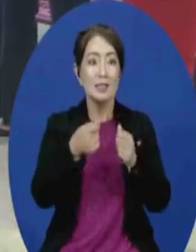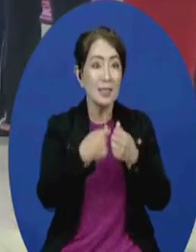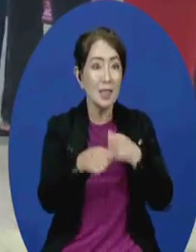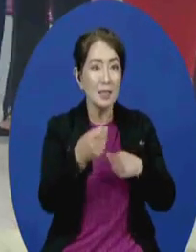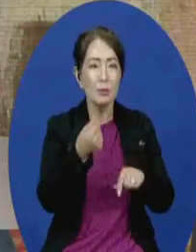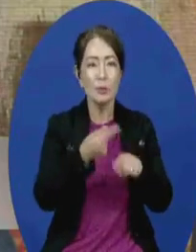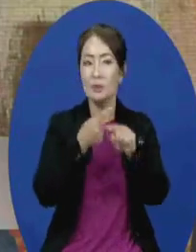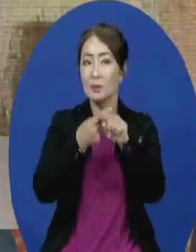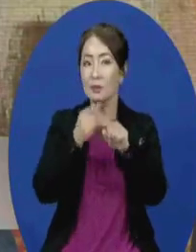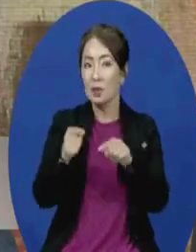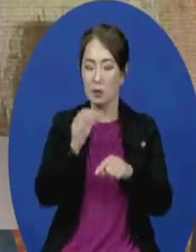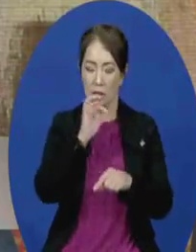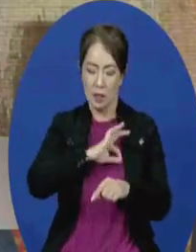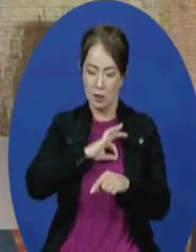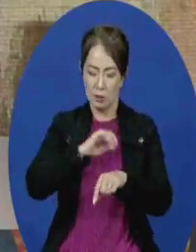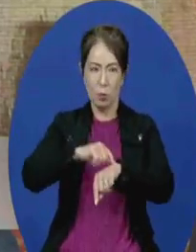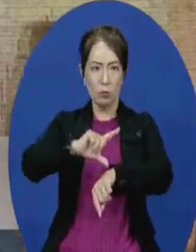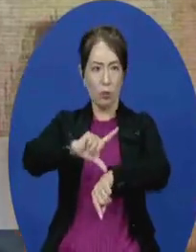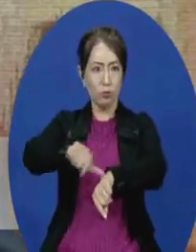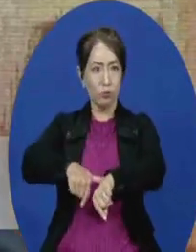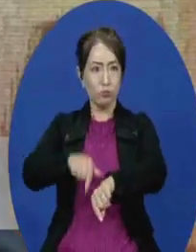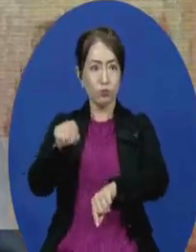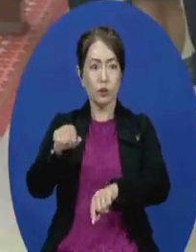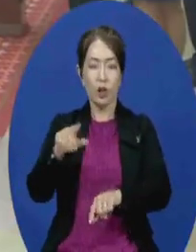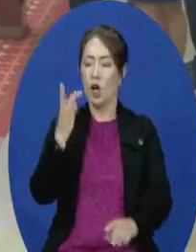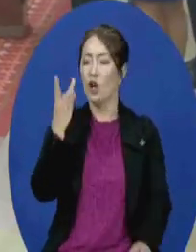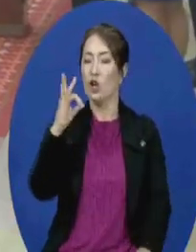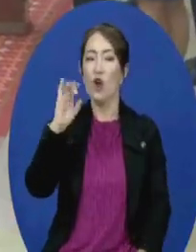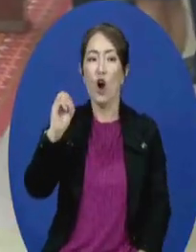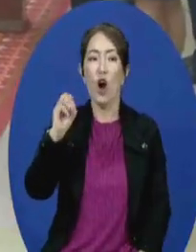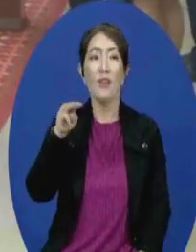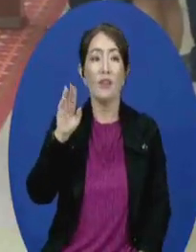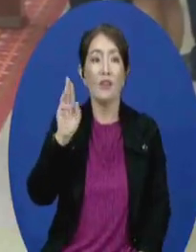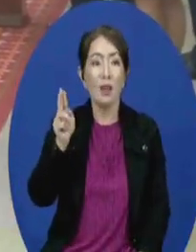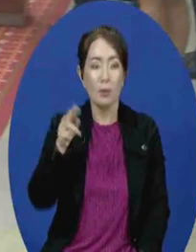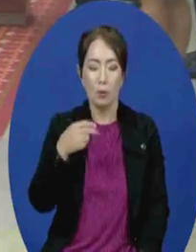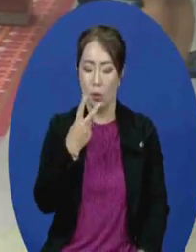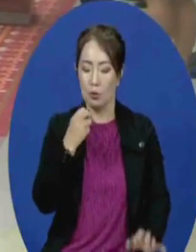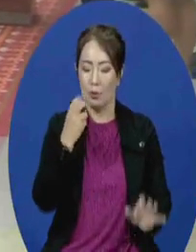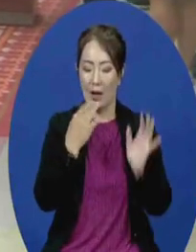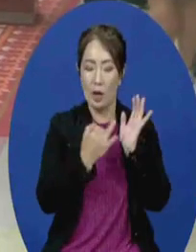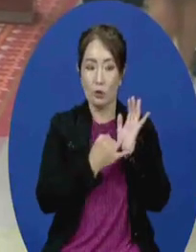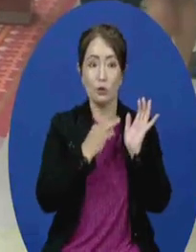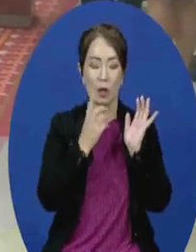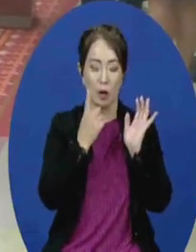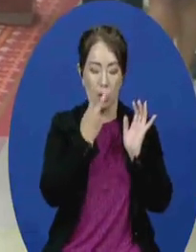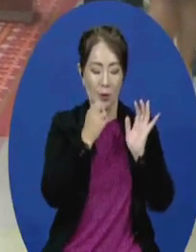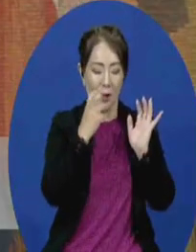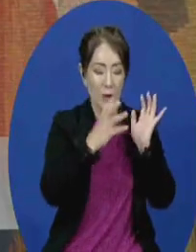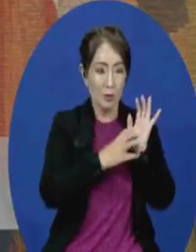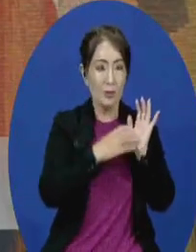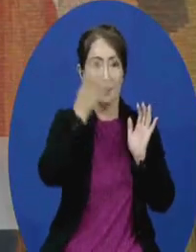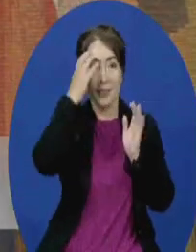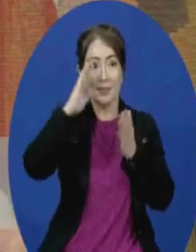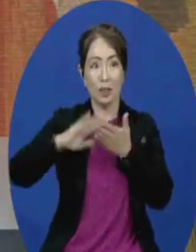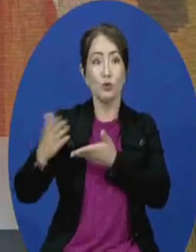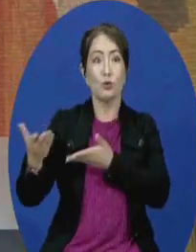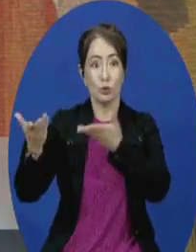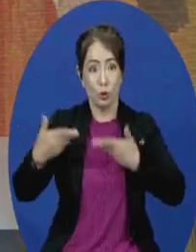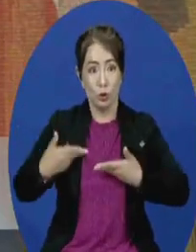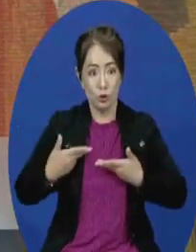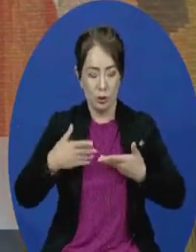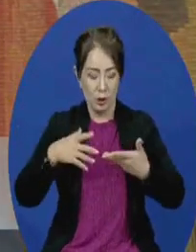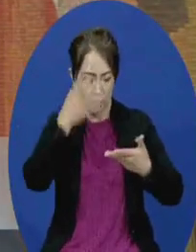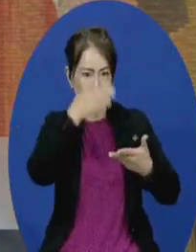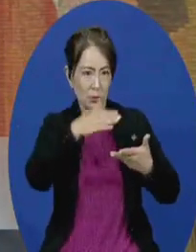Зардал их хэмжээгээр нэмэгдэж ашиглалтанд орох хугацаа хойшилсан шалтгааныг Rio Tinto компани 2019 оны 7-р сард засгийн газар танилцуулсан. Ингэхдээ